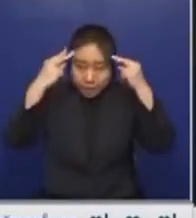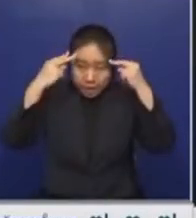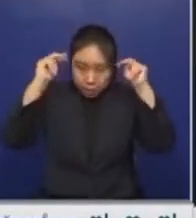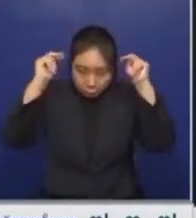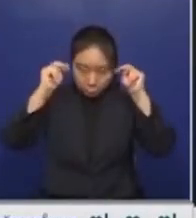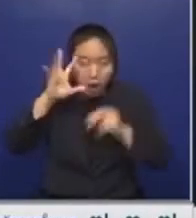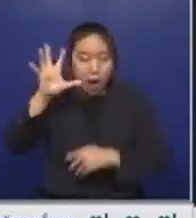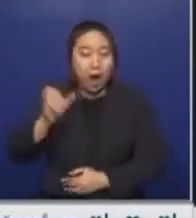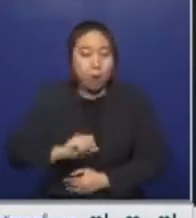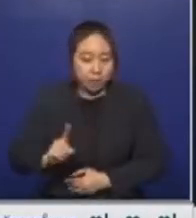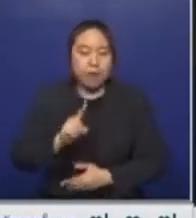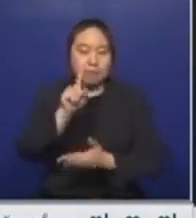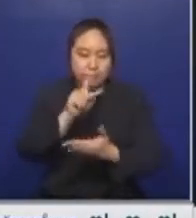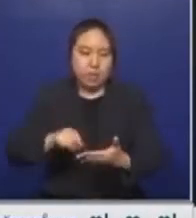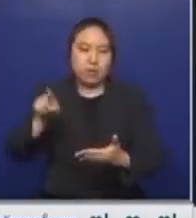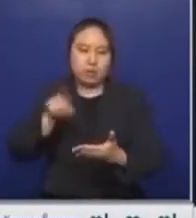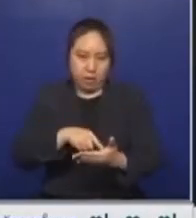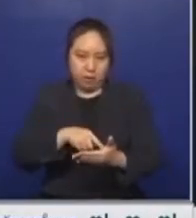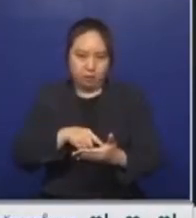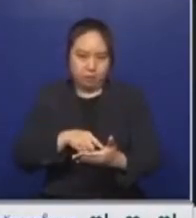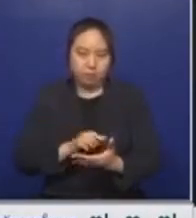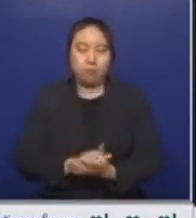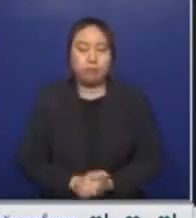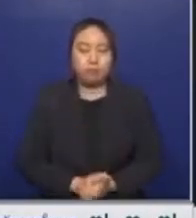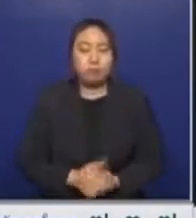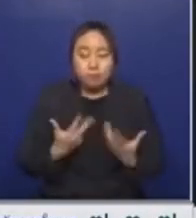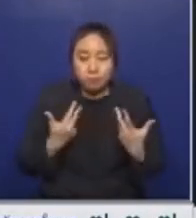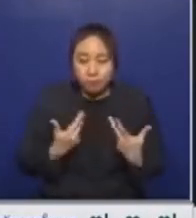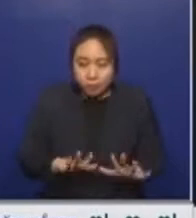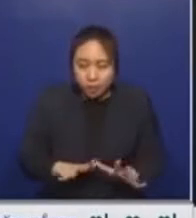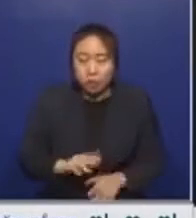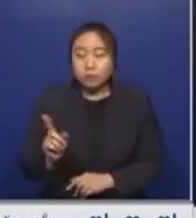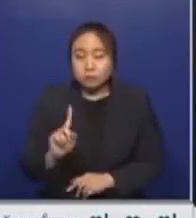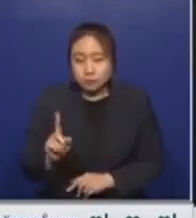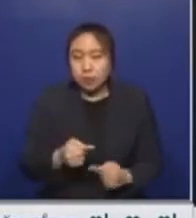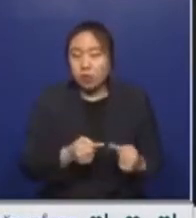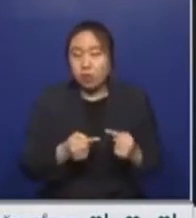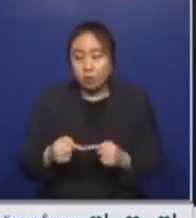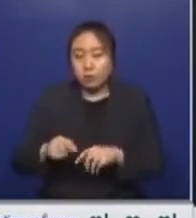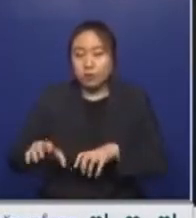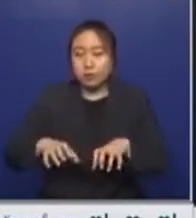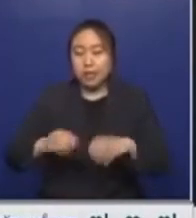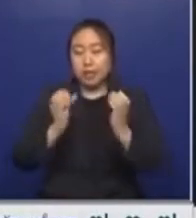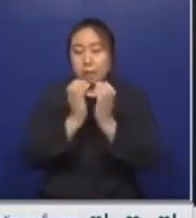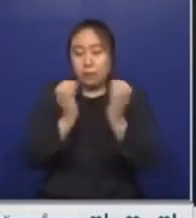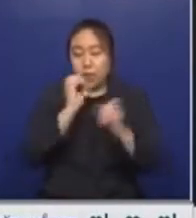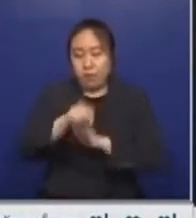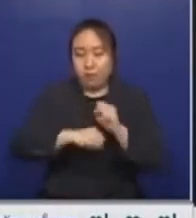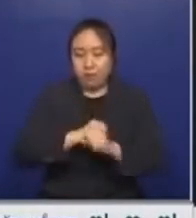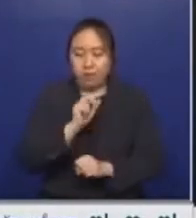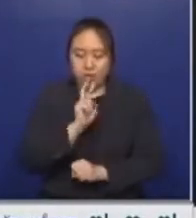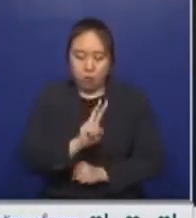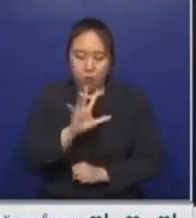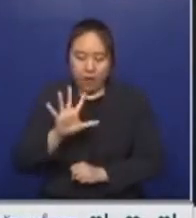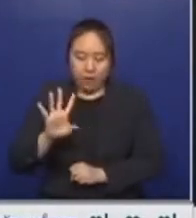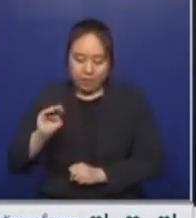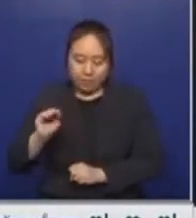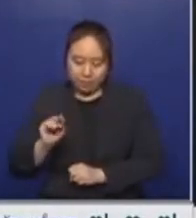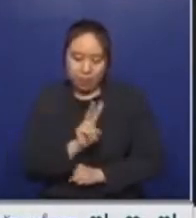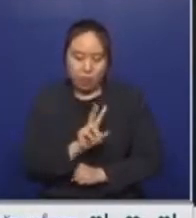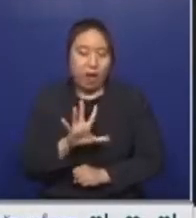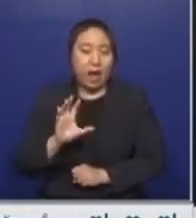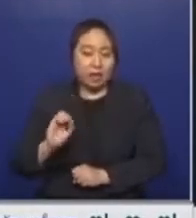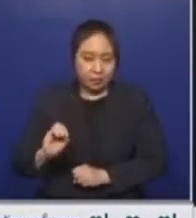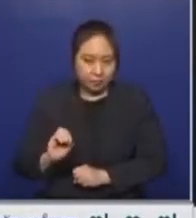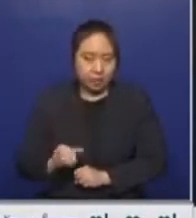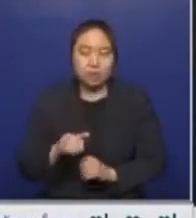าจากการเลือกตั้งค่ะต่อจากนั้นนะคะแนวทางในการจัดทำรัฐธรรมนูญปี40และ50ก็ยังยึดแนวท